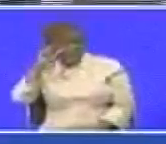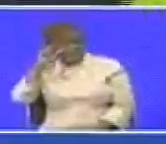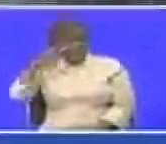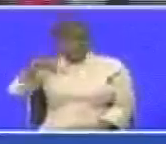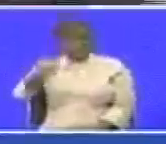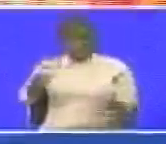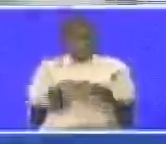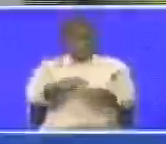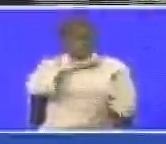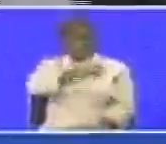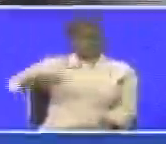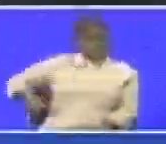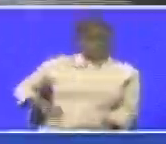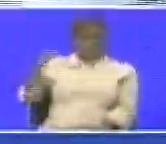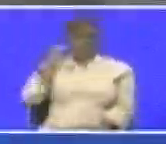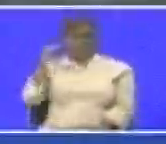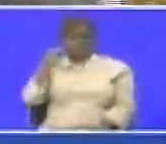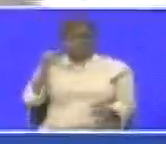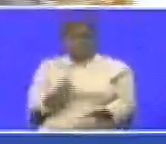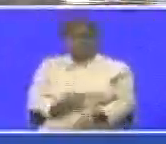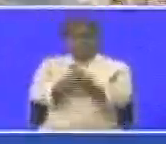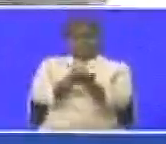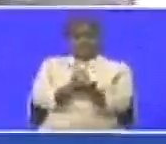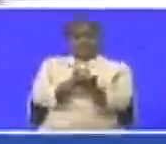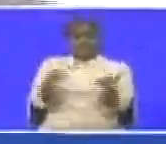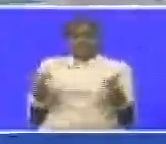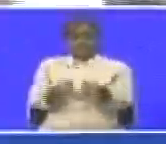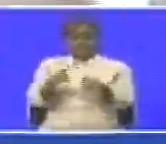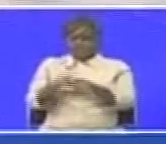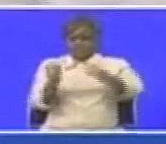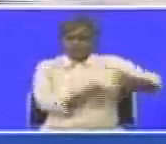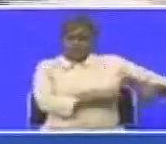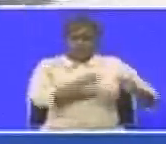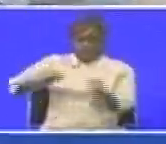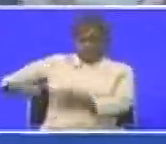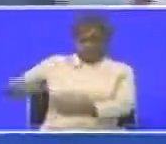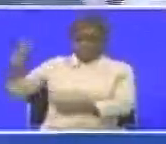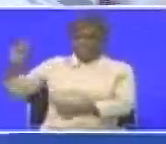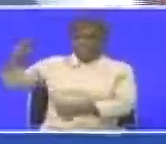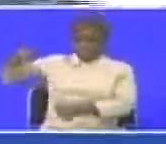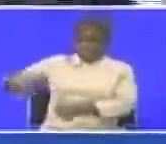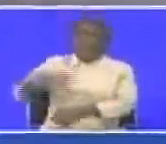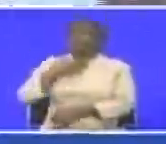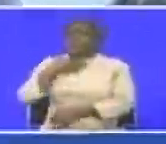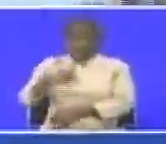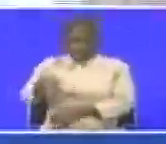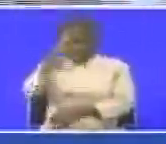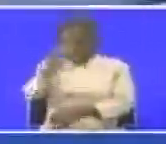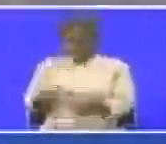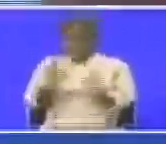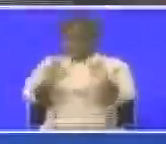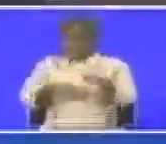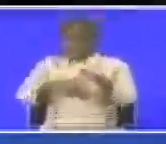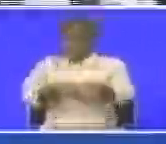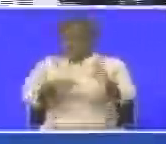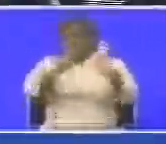ambaye pia ni seneta wa Siaya, kuingilia kati, huku mbunge wa Homa Bay Peter Kaluma akiwataka maafisa hao kufuata